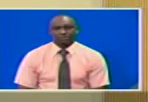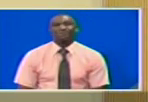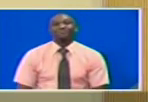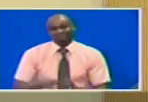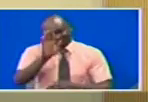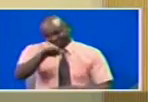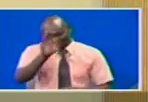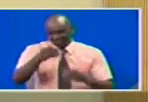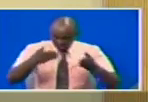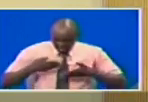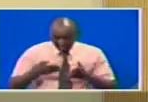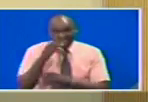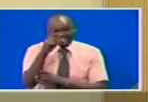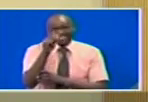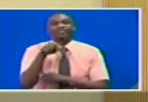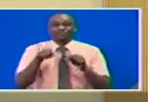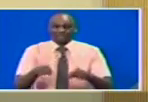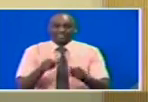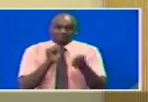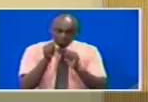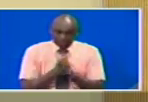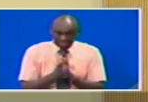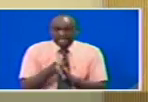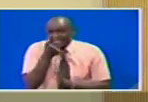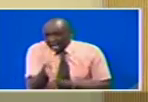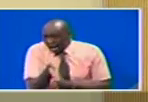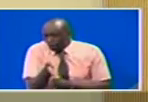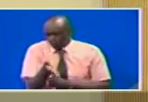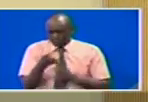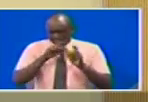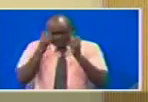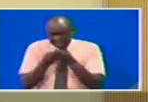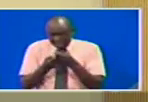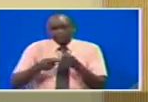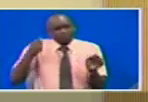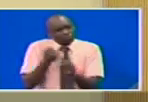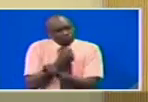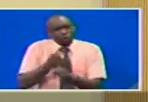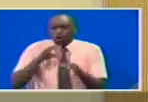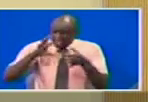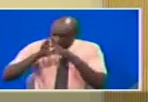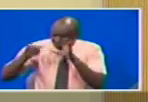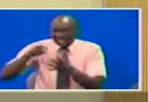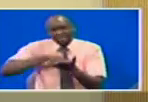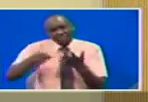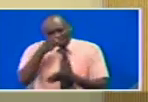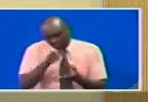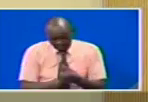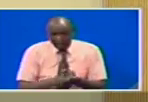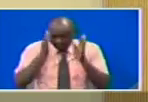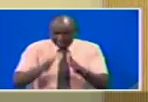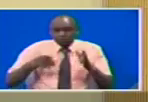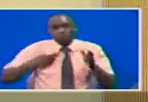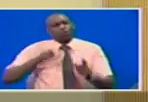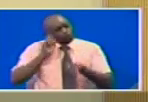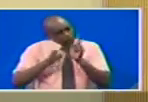Na mtazamaji, karibu kwenye KTN Leo Michezo. Licha ya kushindwa kujikatia tiketi ya kushiriki mashindano ya Olimpiki mwaka uliopita, bingwa wa dunia